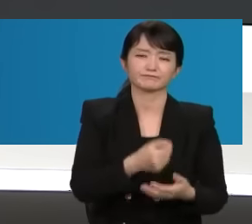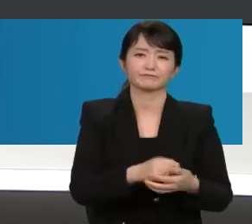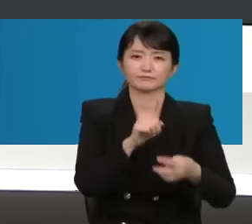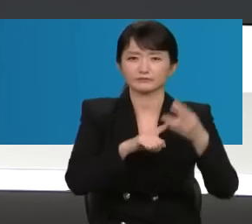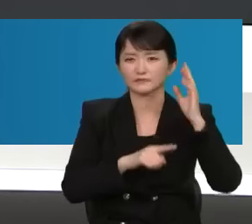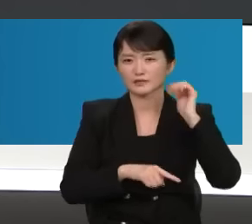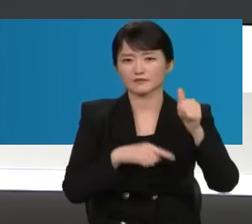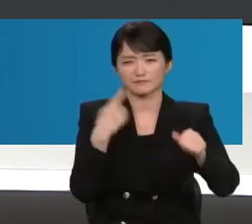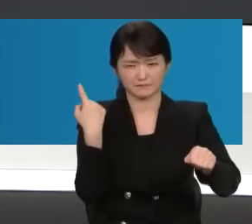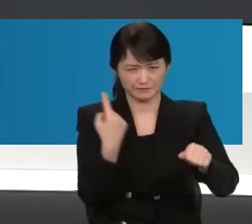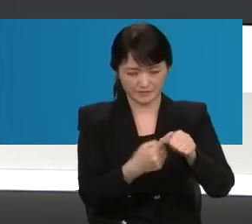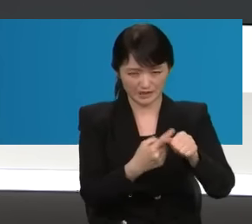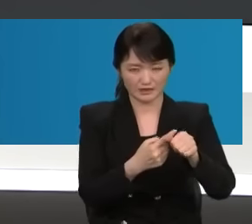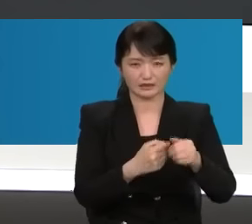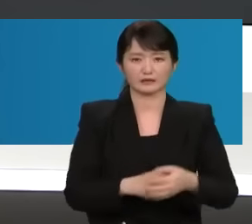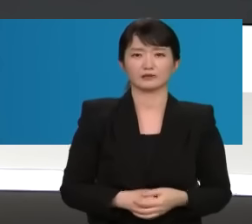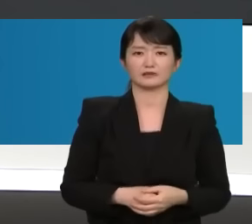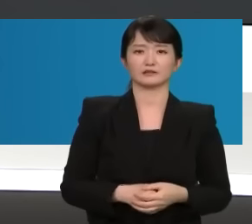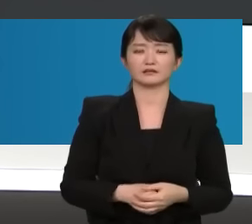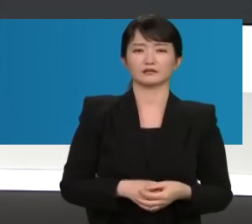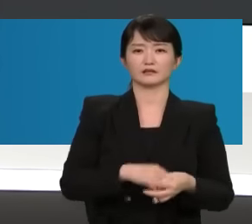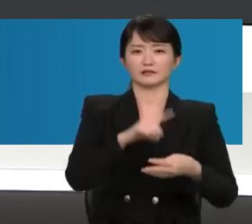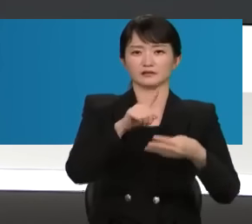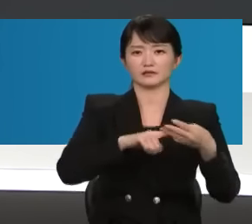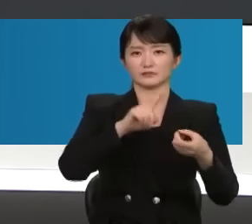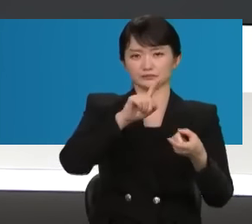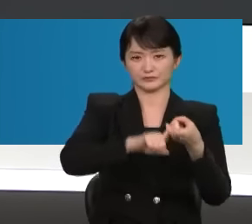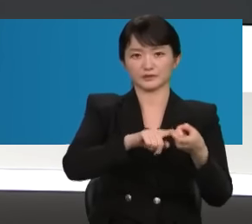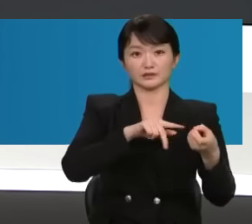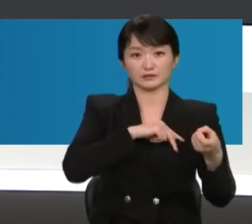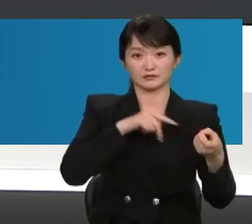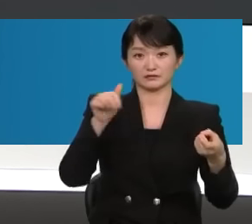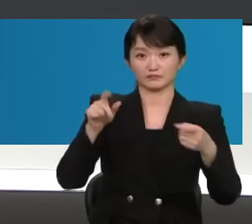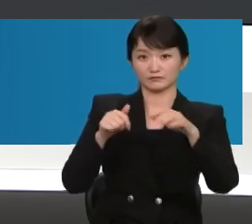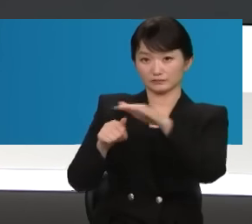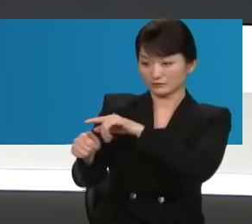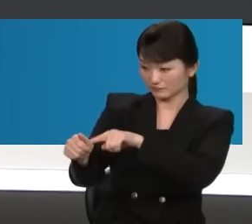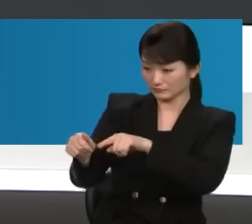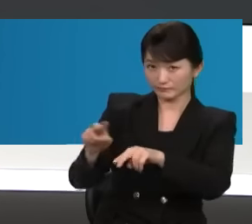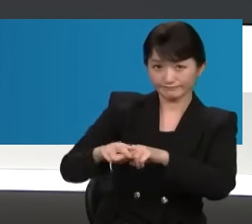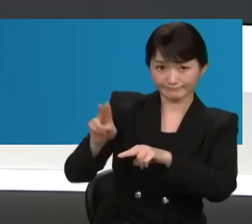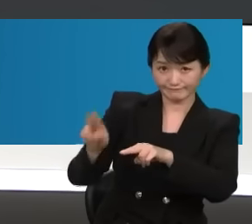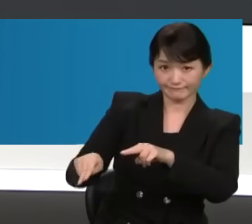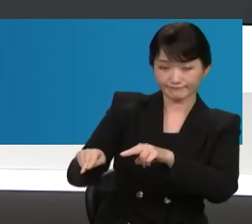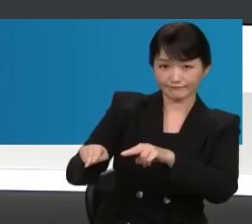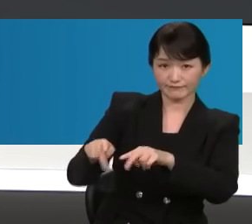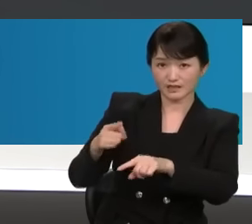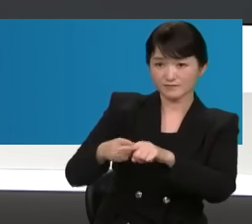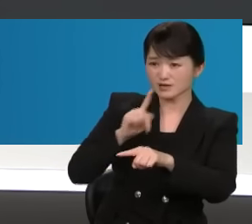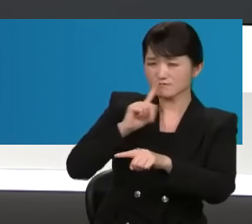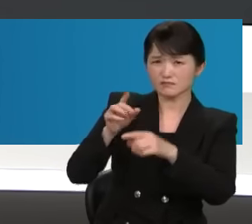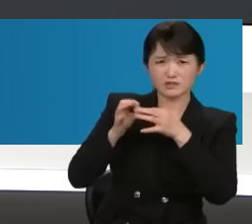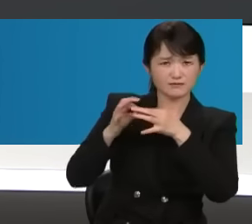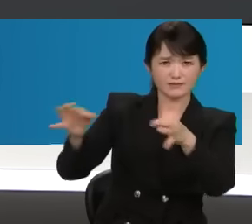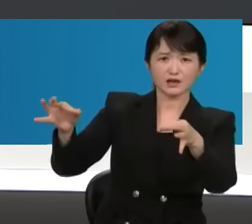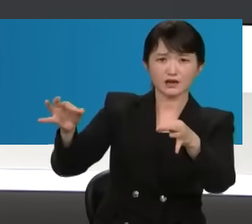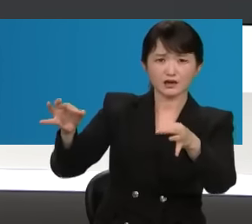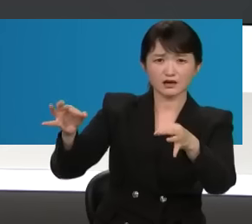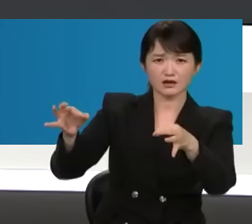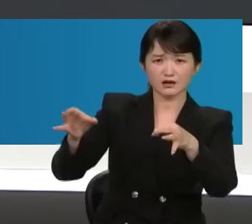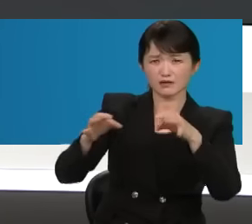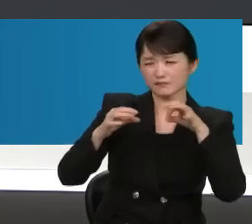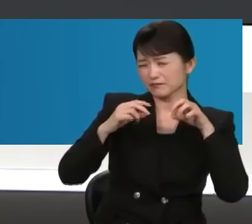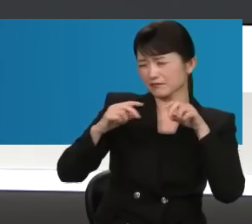강하게 비판했습니다. 그러자 친윤계 의원들은 한 대표를 향해 사퇴하라며 반말로 고성을 지르는 등